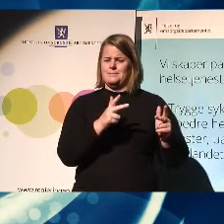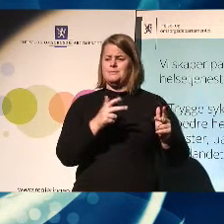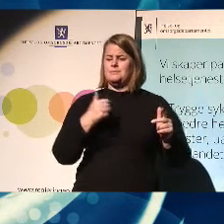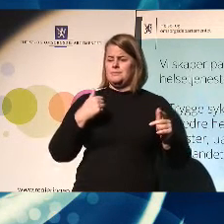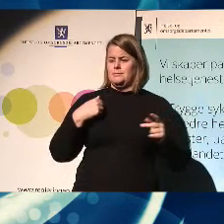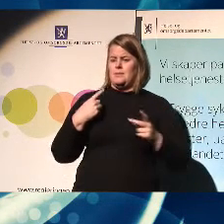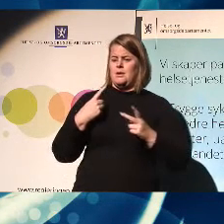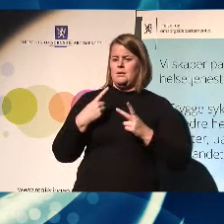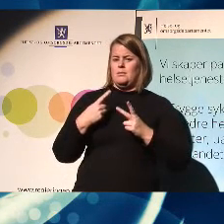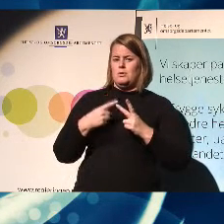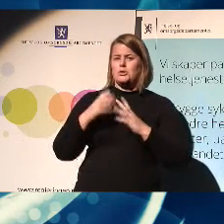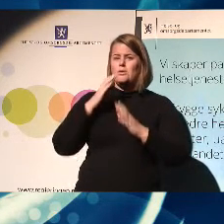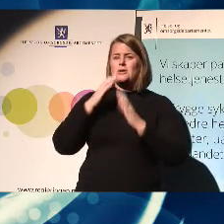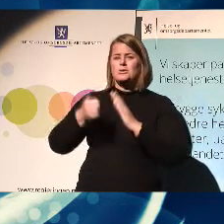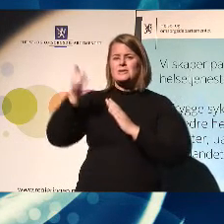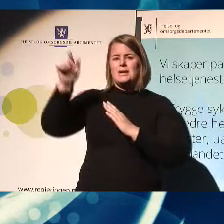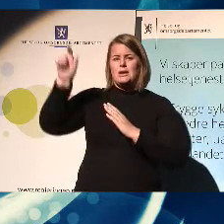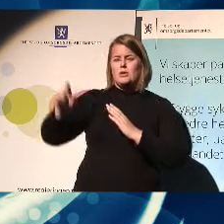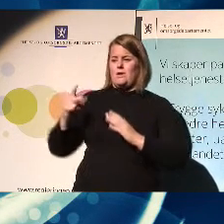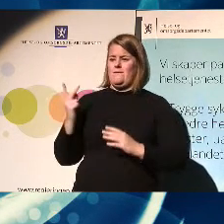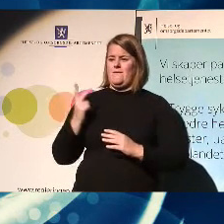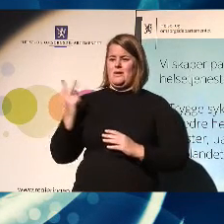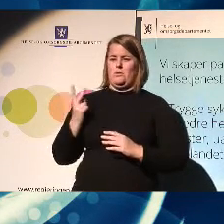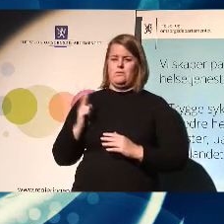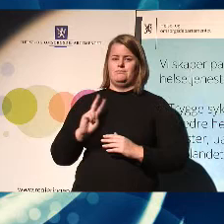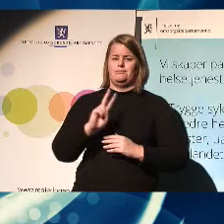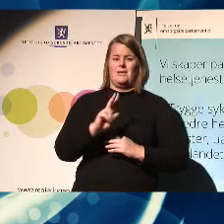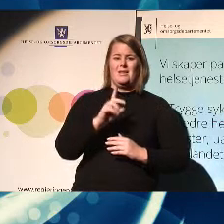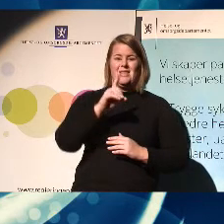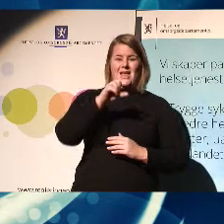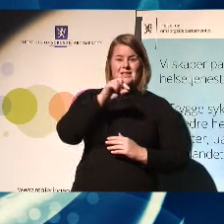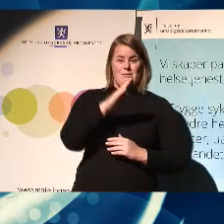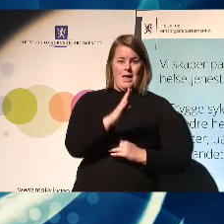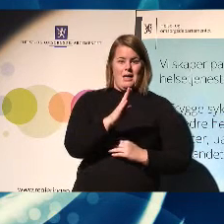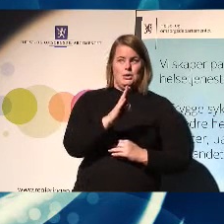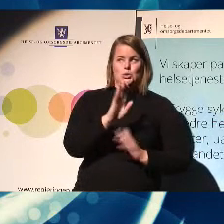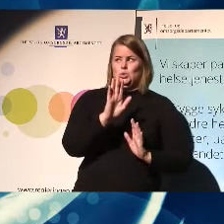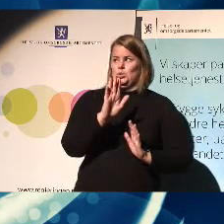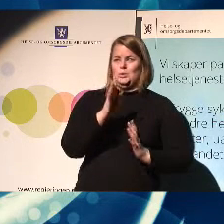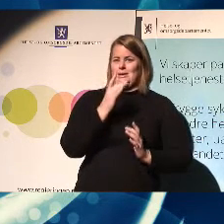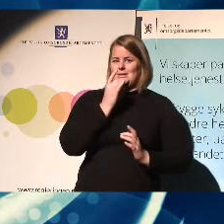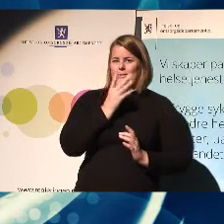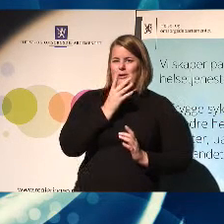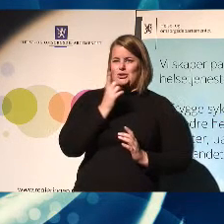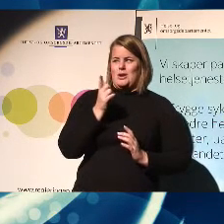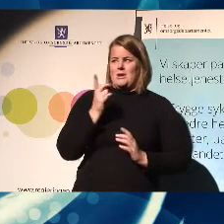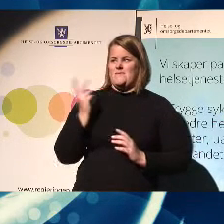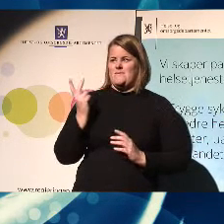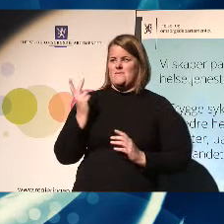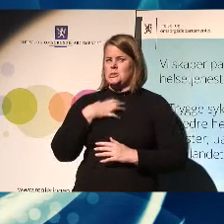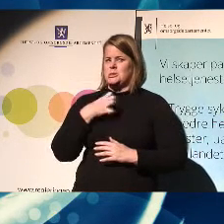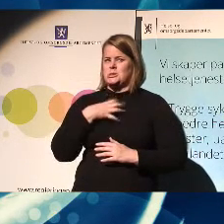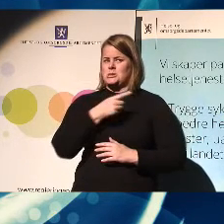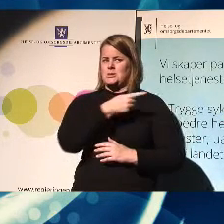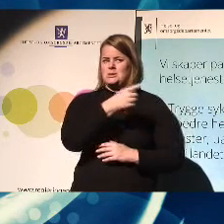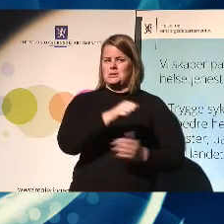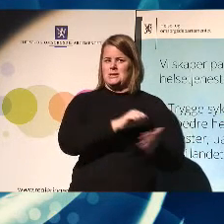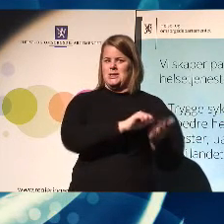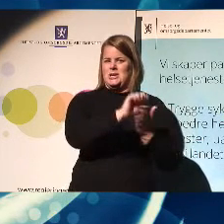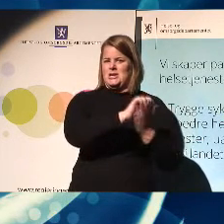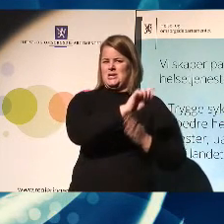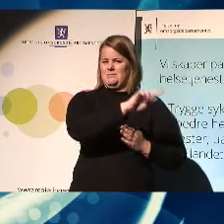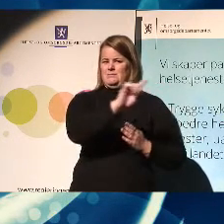og kommunikasjonsdirektøren vår alene i DSB, og det ikke lurt, for da begynte vi å ergre oss over disse oppslagene, og skrev en